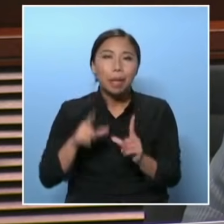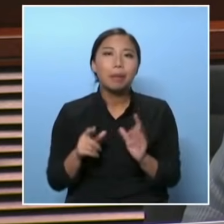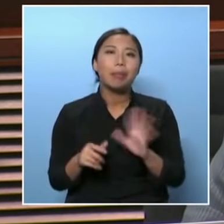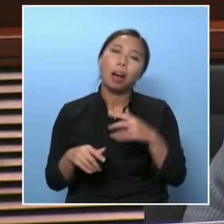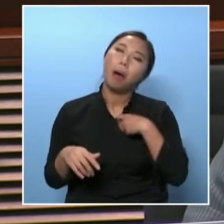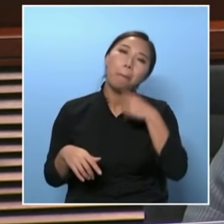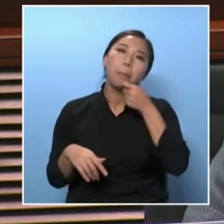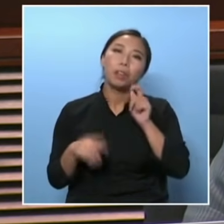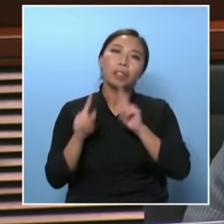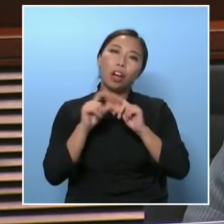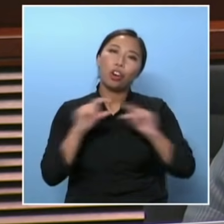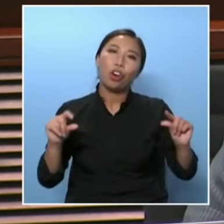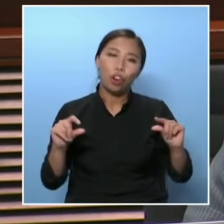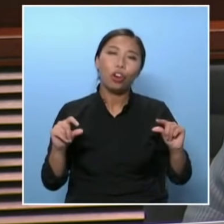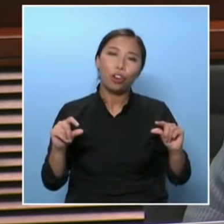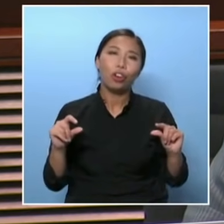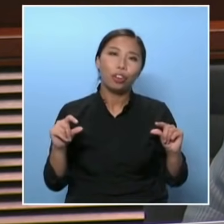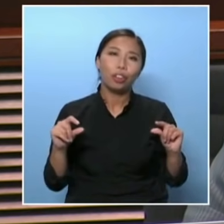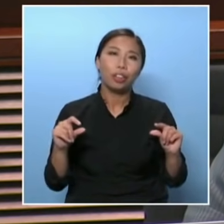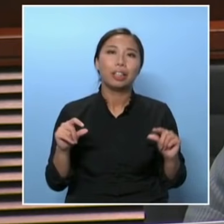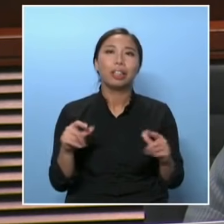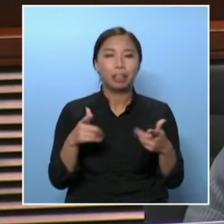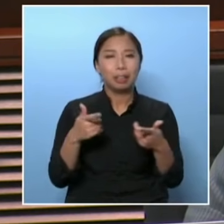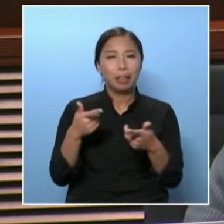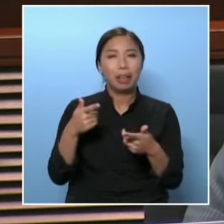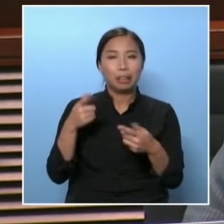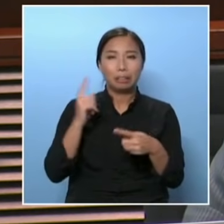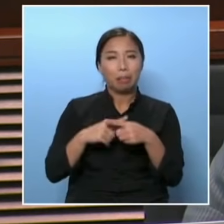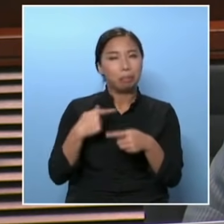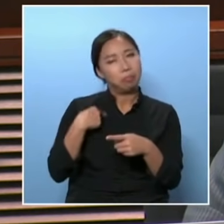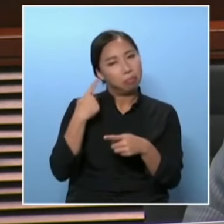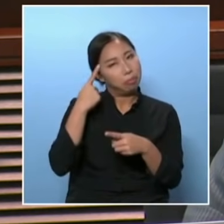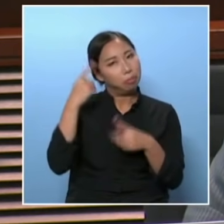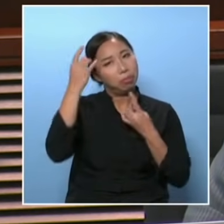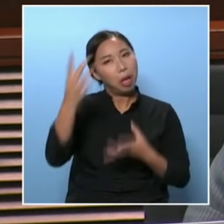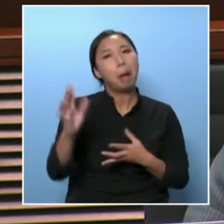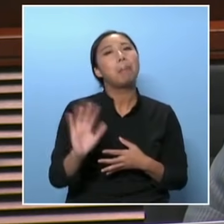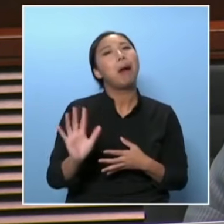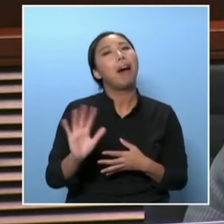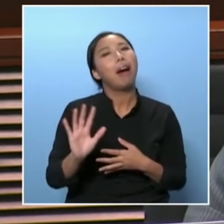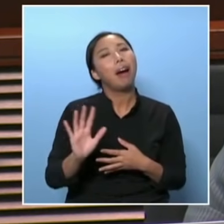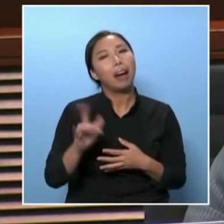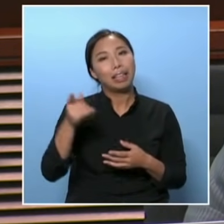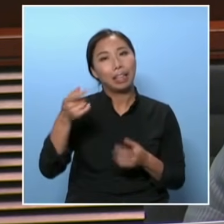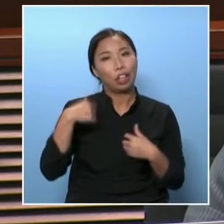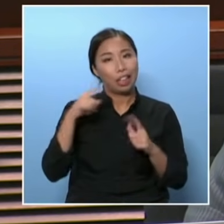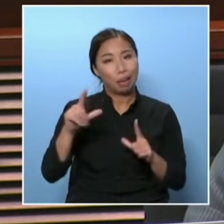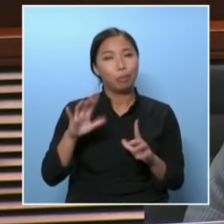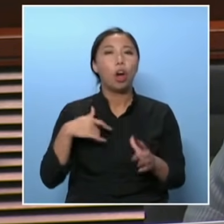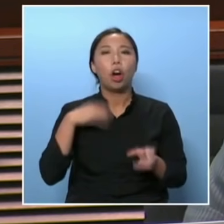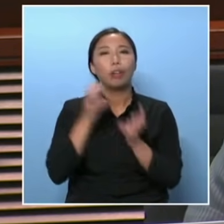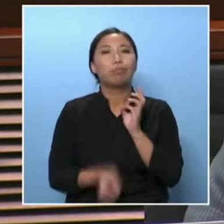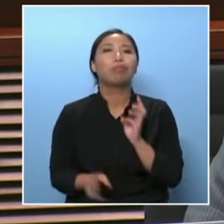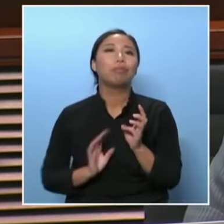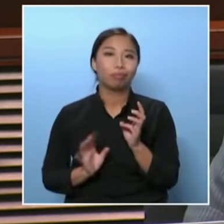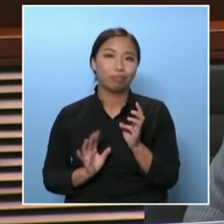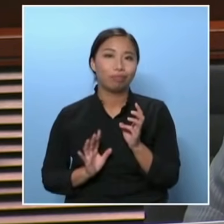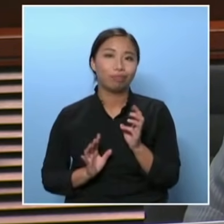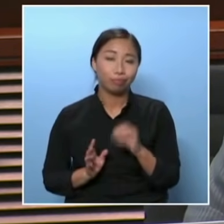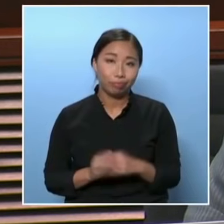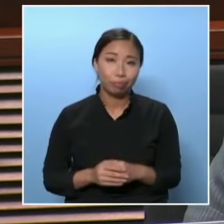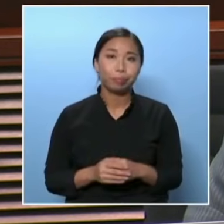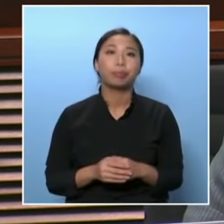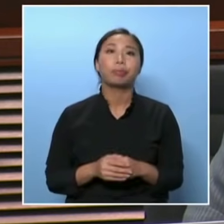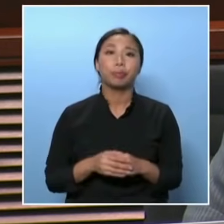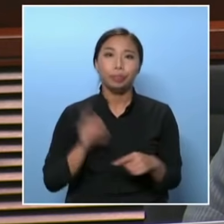簡單講一句，我對佢講嘅嘢完全有保留嘅。咁但係既然佢唔使答，我亦都唔使喺呢度詳細講。我哋會有